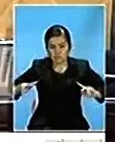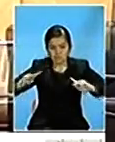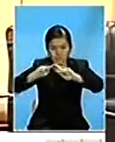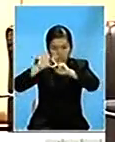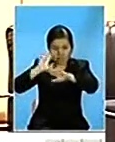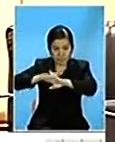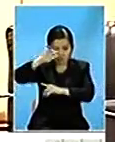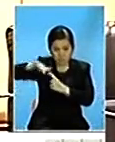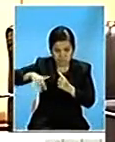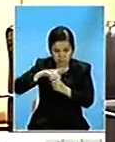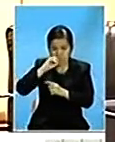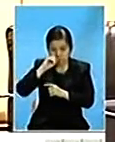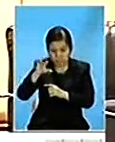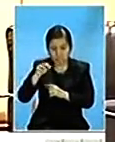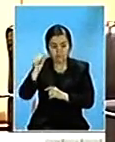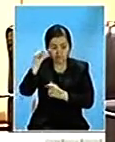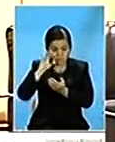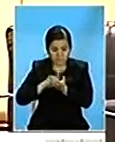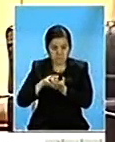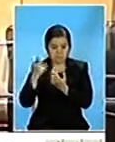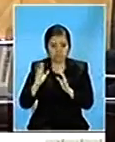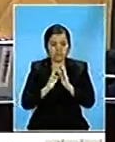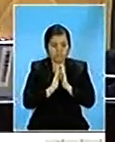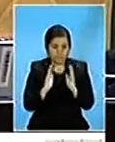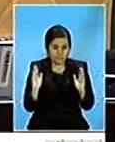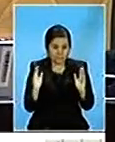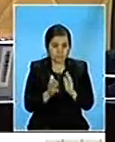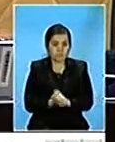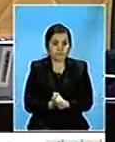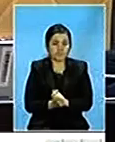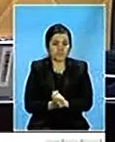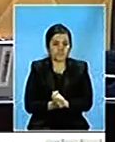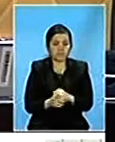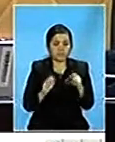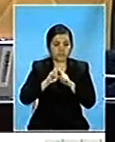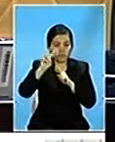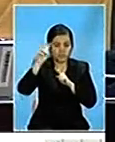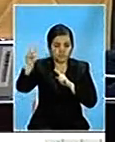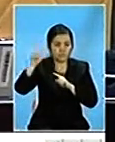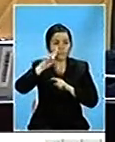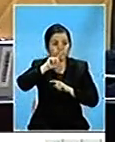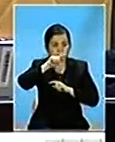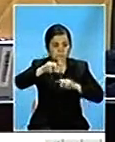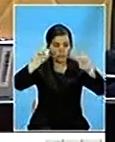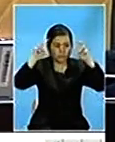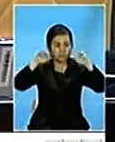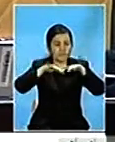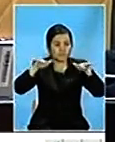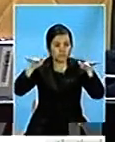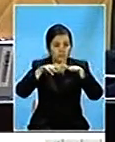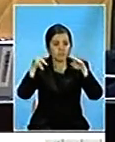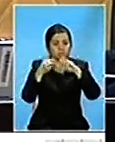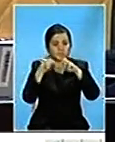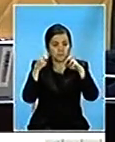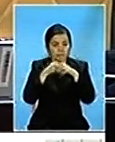ะครับ แน่นอน ขอบคุณครับ ครับครับขอบคุณครับกระทู้ทั่วไป2นะครับเรื่องวิกฤตปัญหาภาษาไทยในปัจจุ